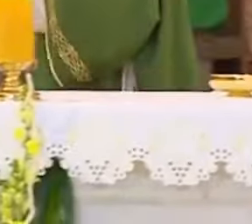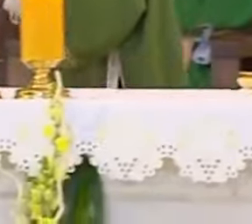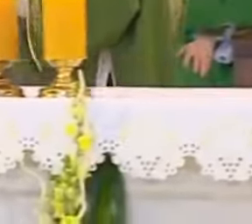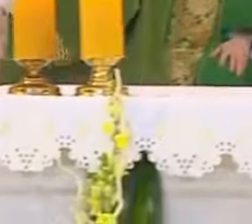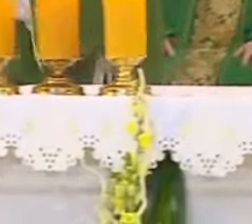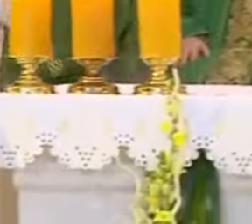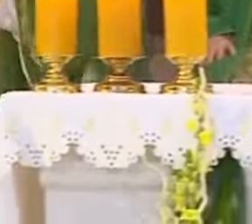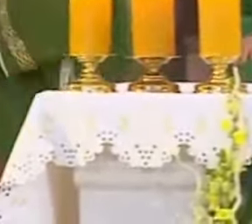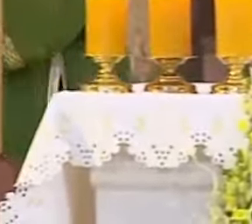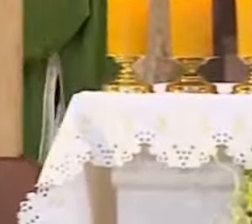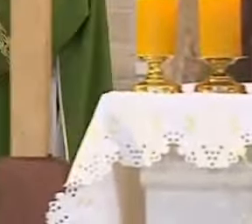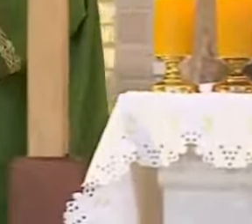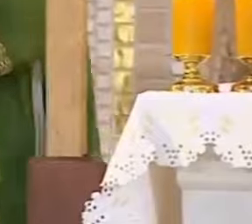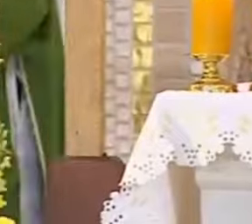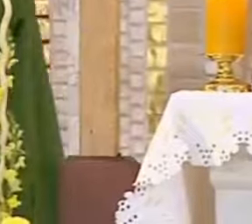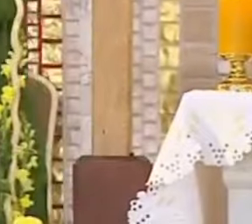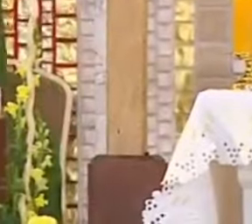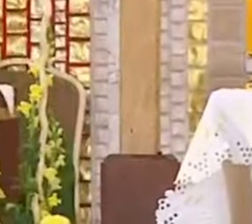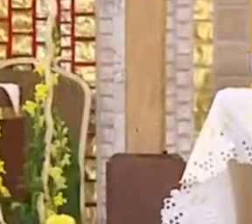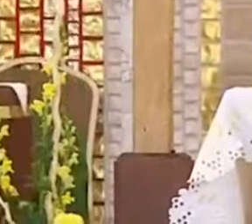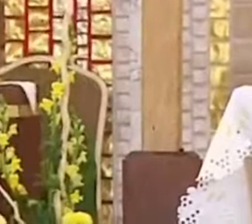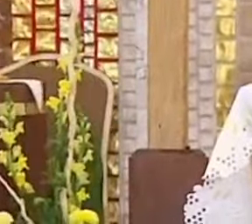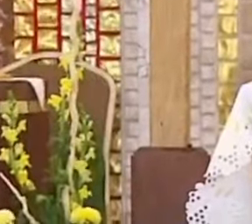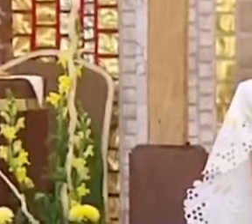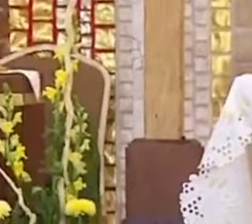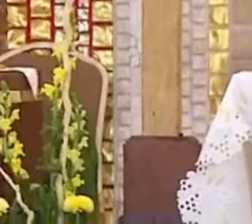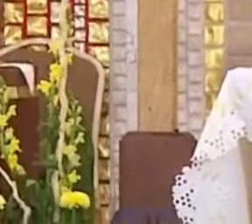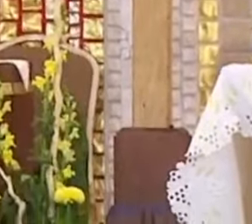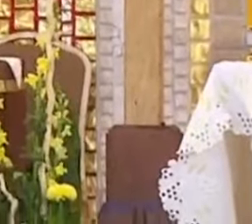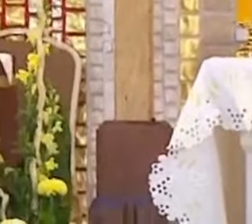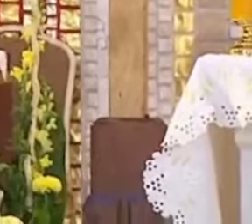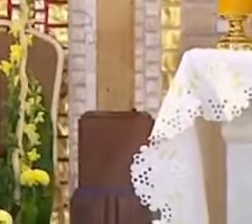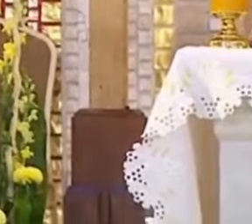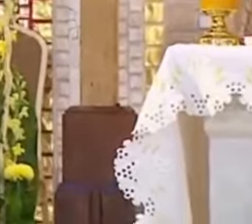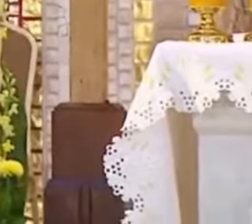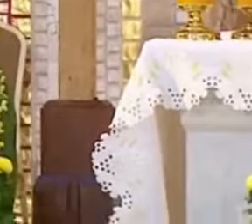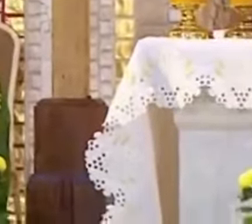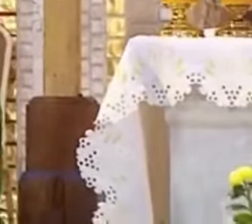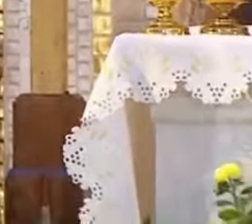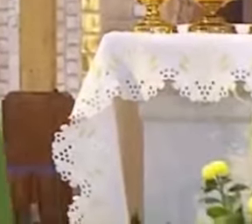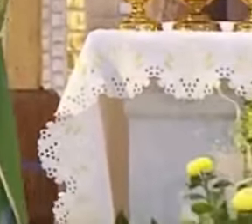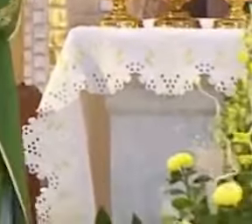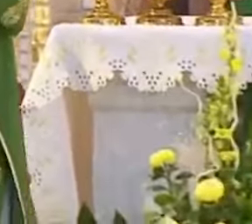doś da że miłość